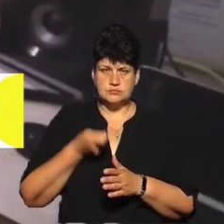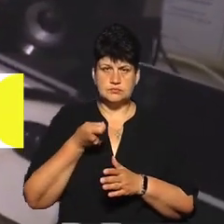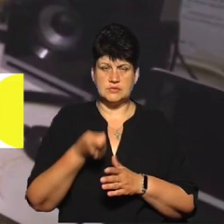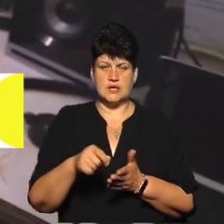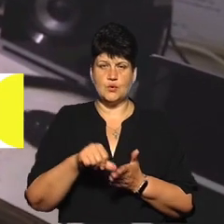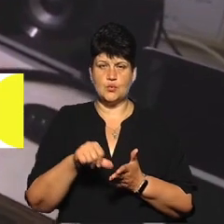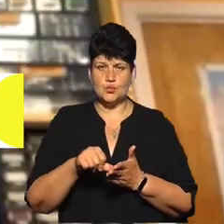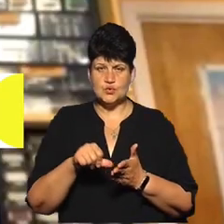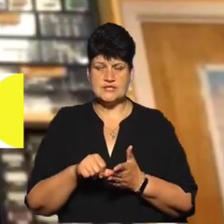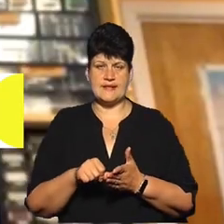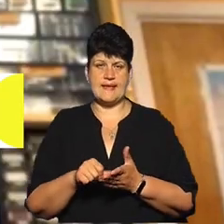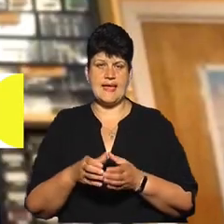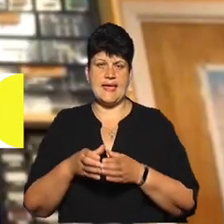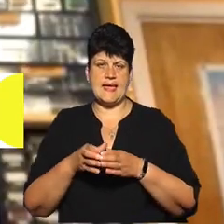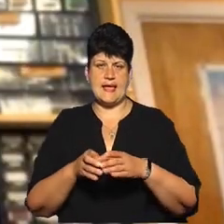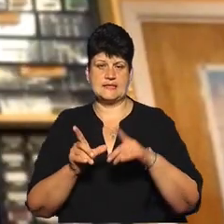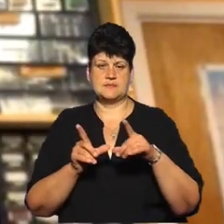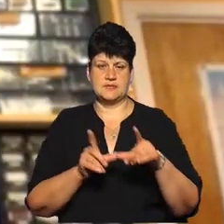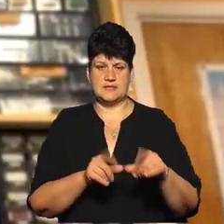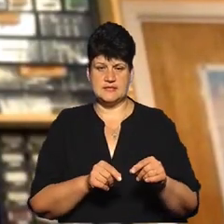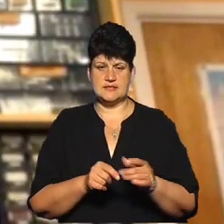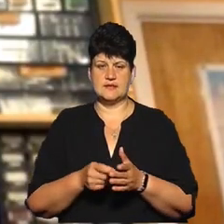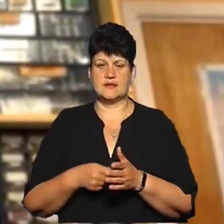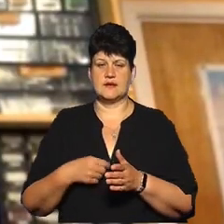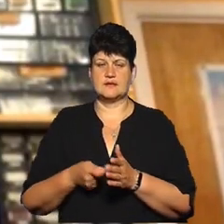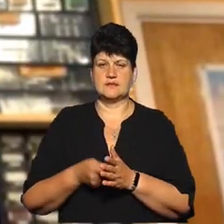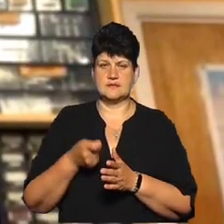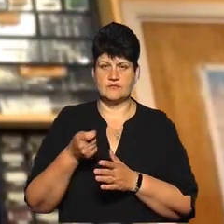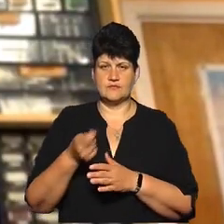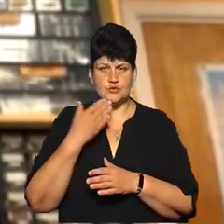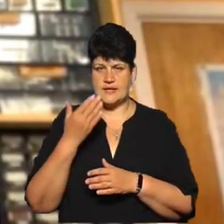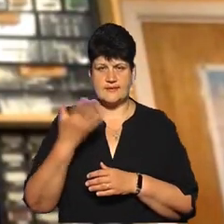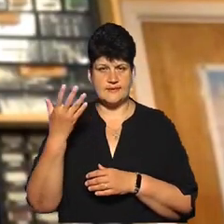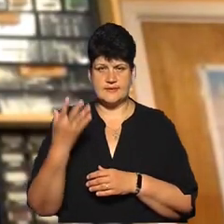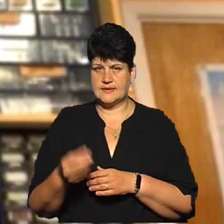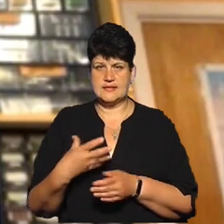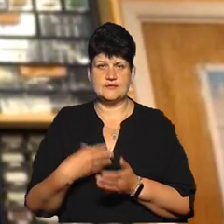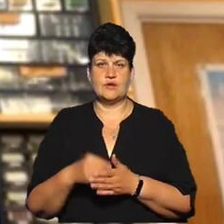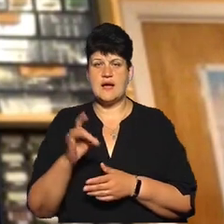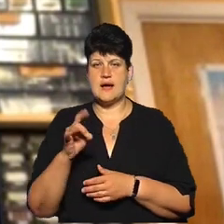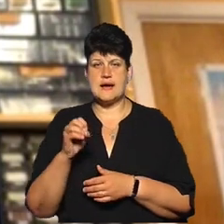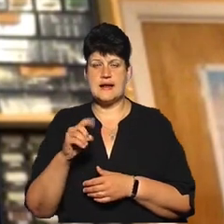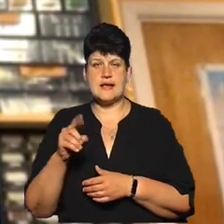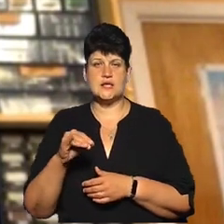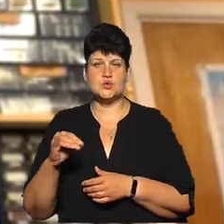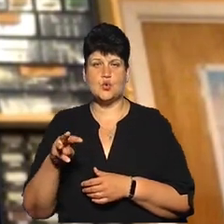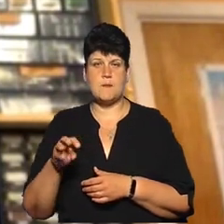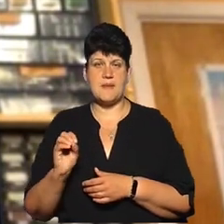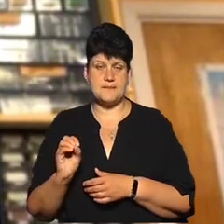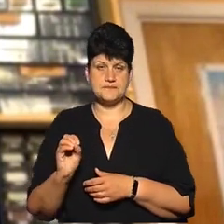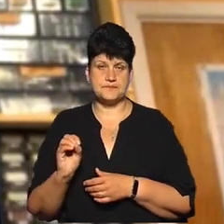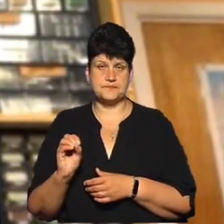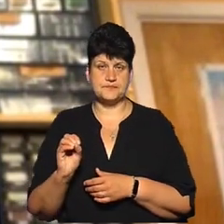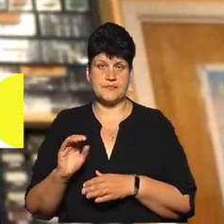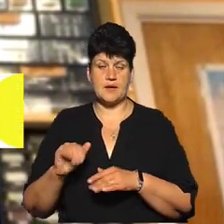черговій експедиції. Я насправді неслав останні дні практично своє резюме. І потім